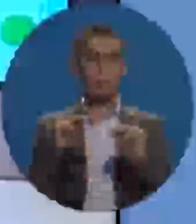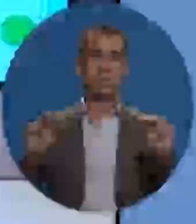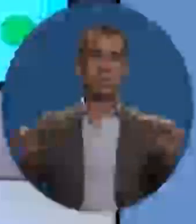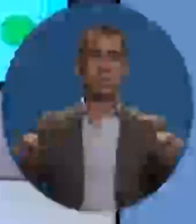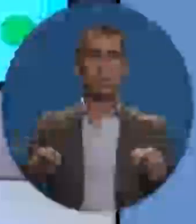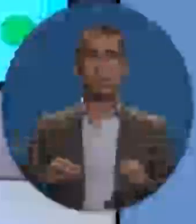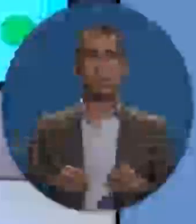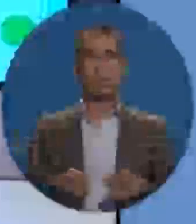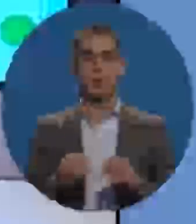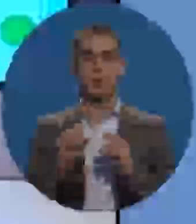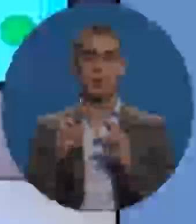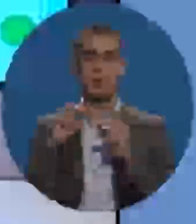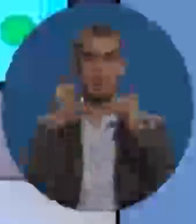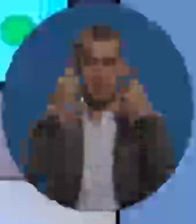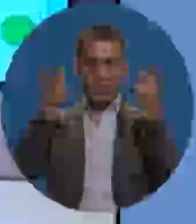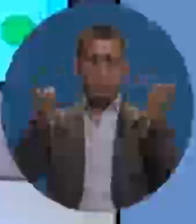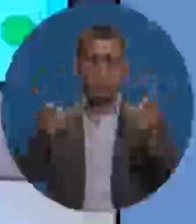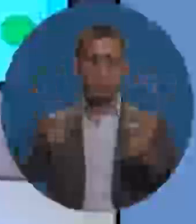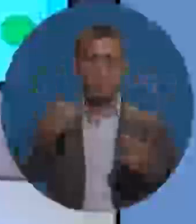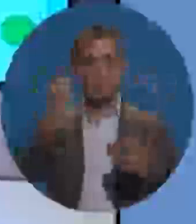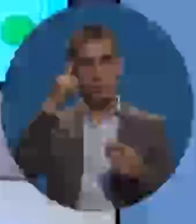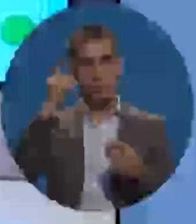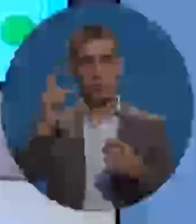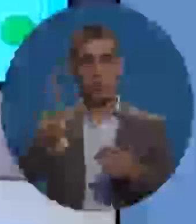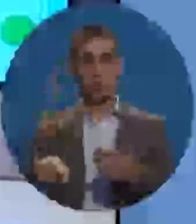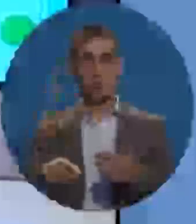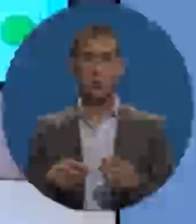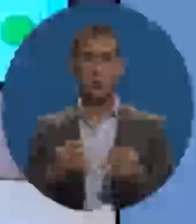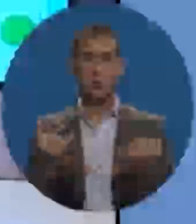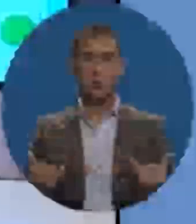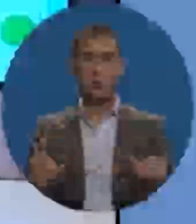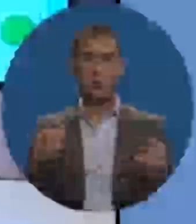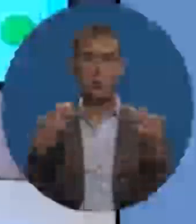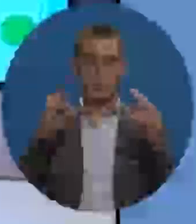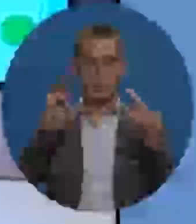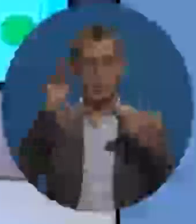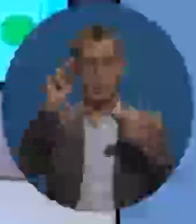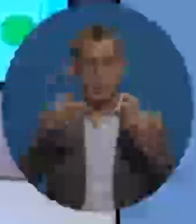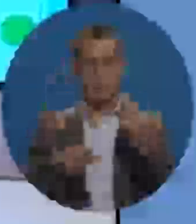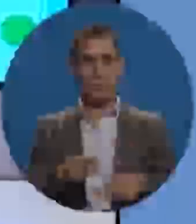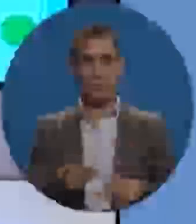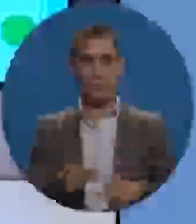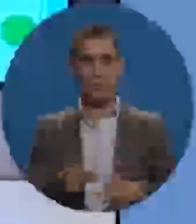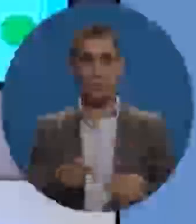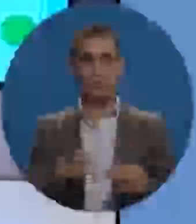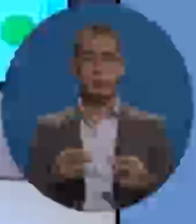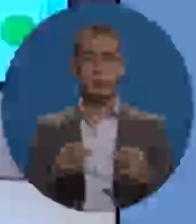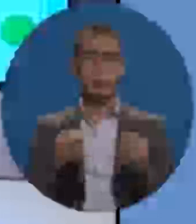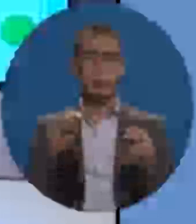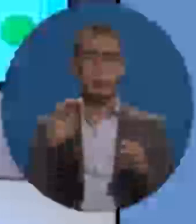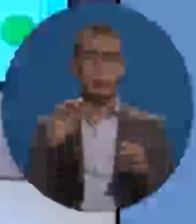жіберуді ұмытпаң. Ұсының менен бүгінгі сабағымызды жұмақлаймыз.